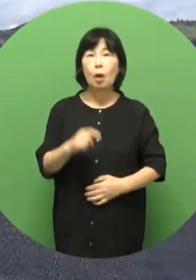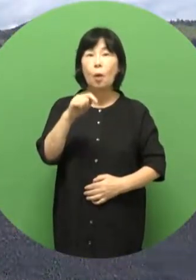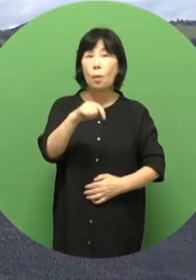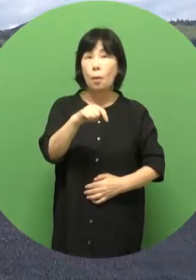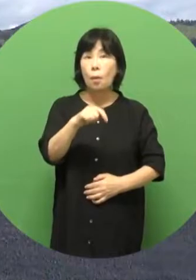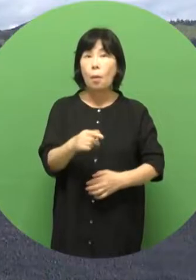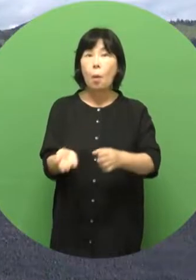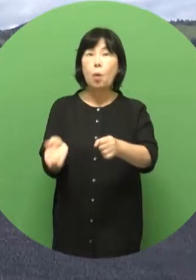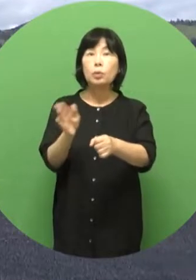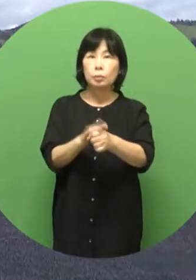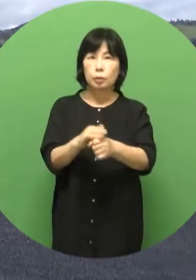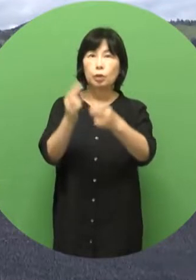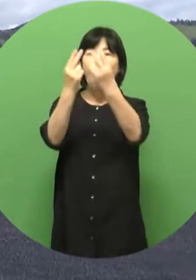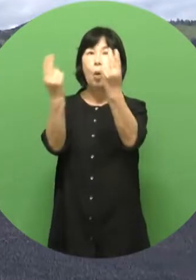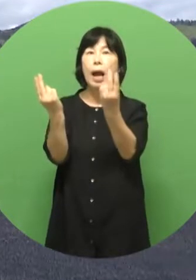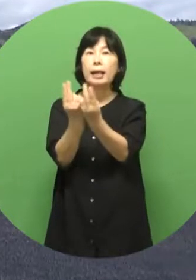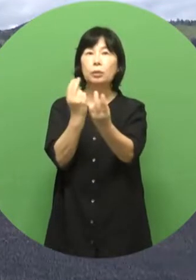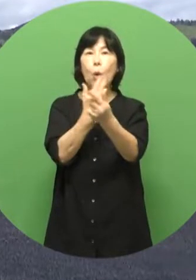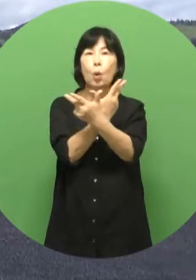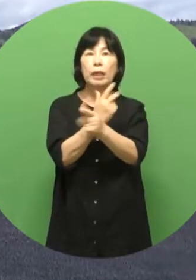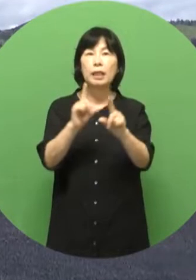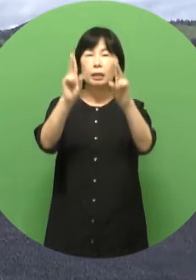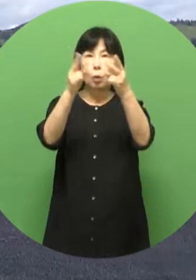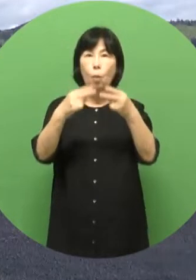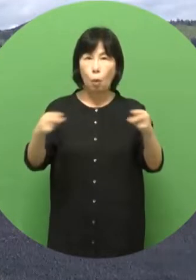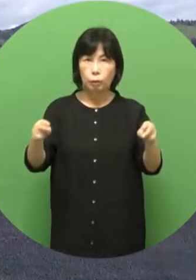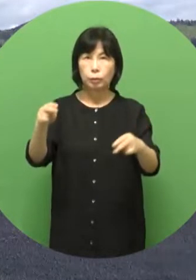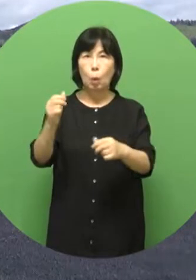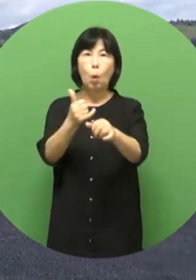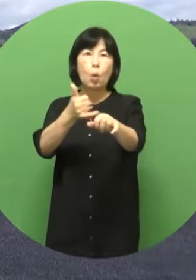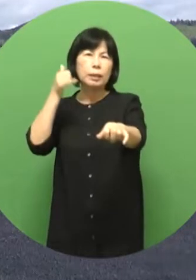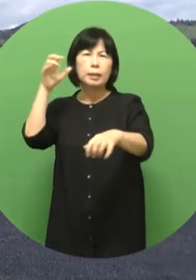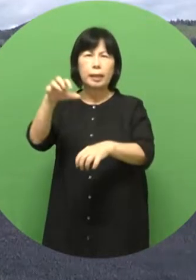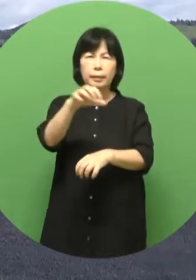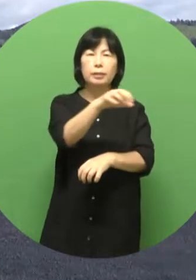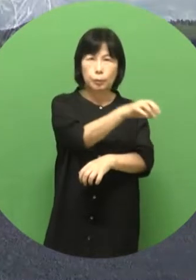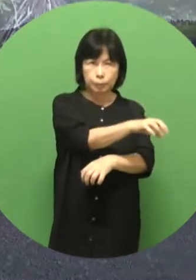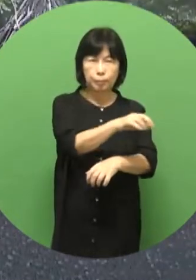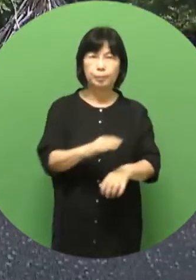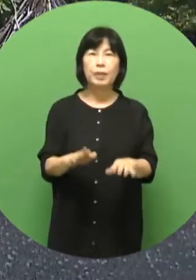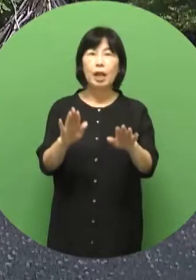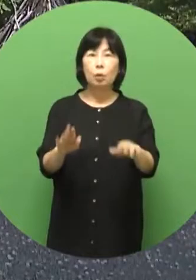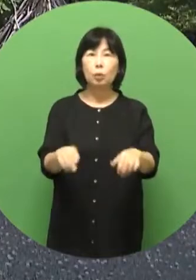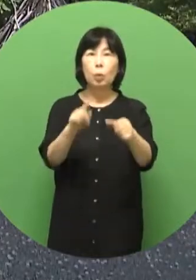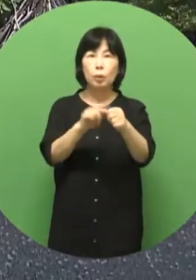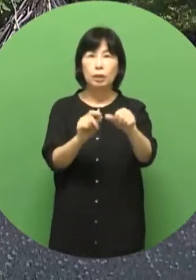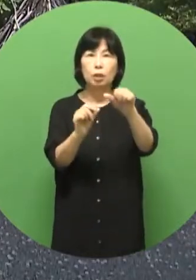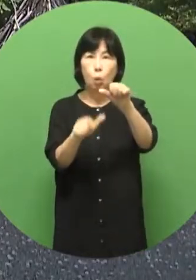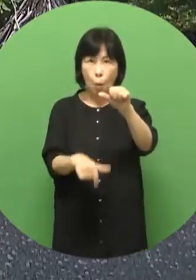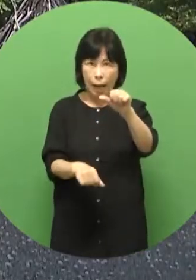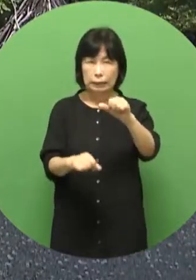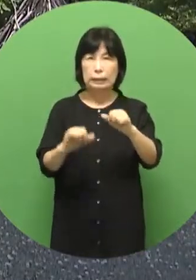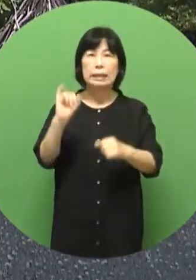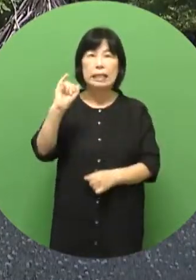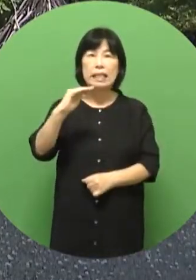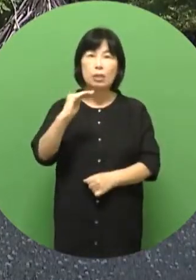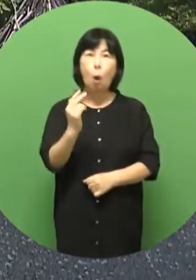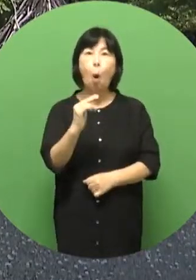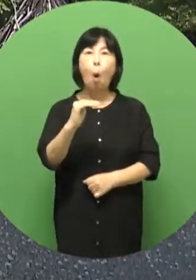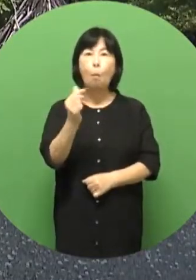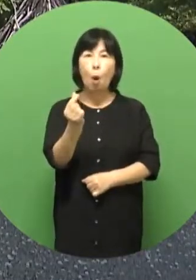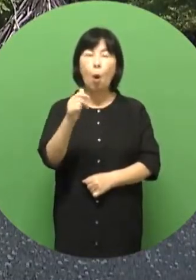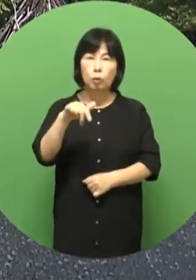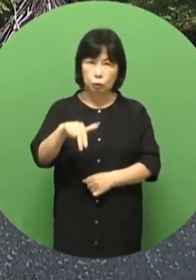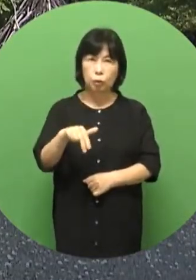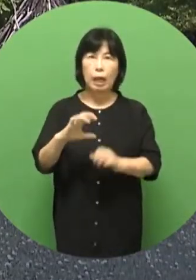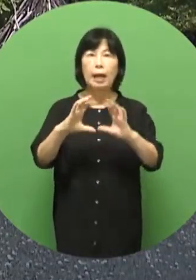御所の遺跡を含む北海道北東北の縄文遺跡群は、今年5月イコモスから世界